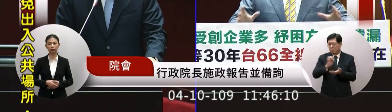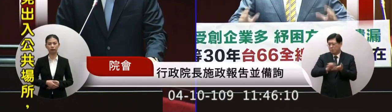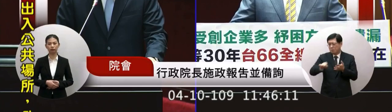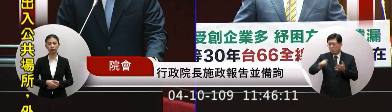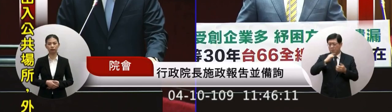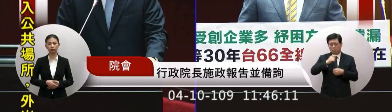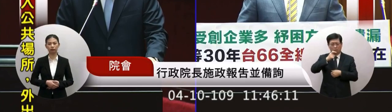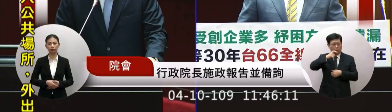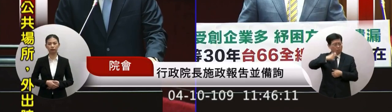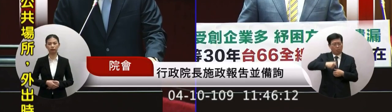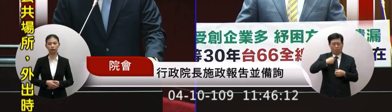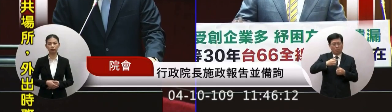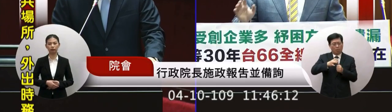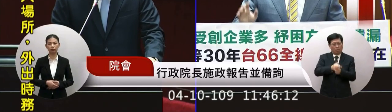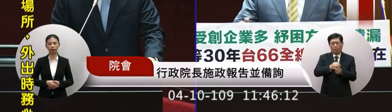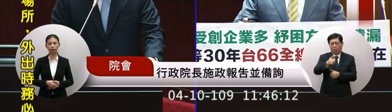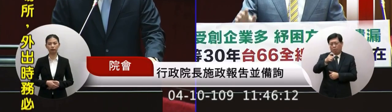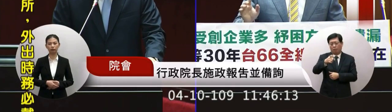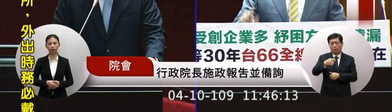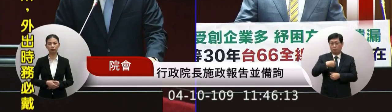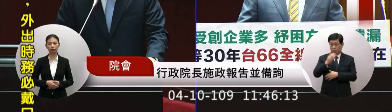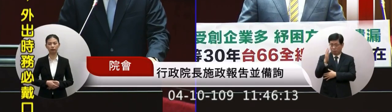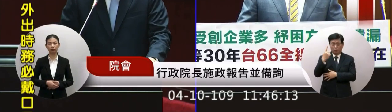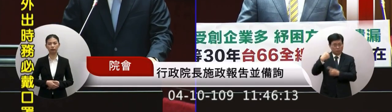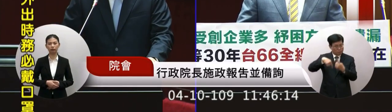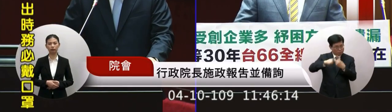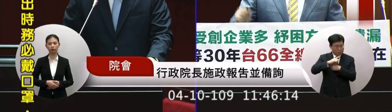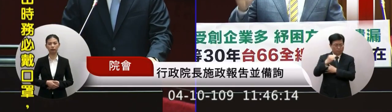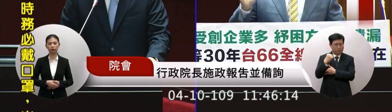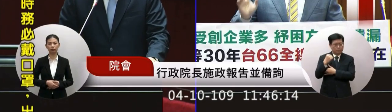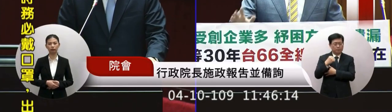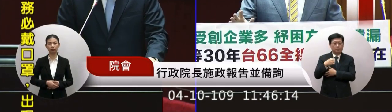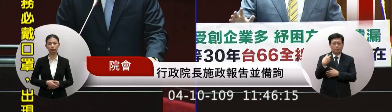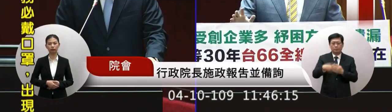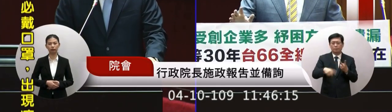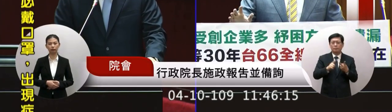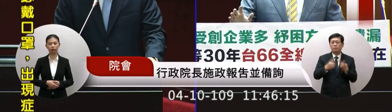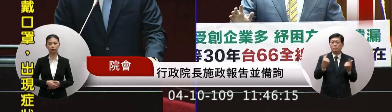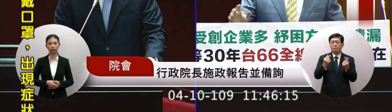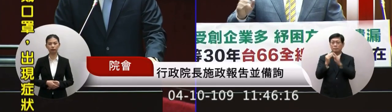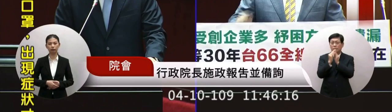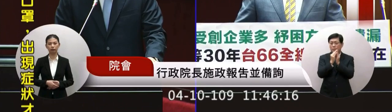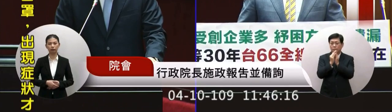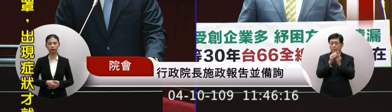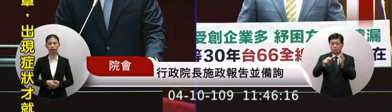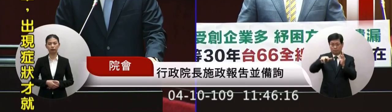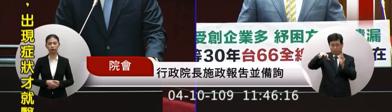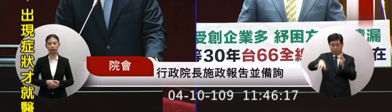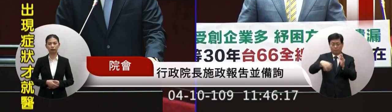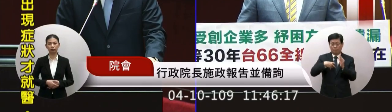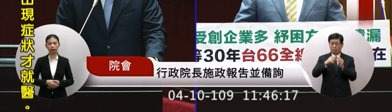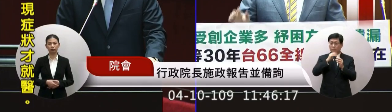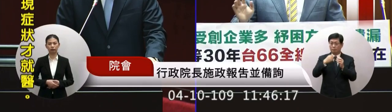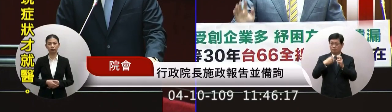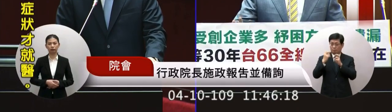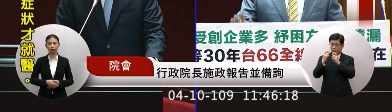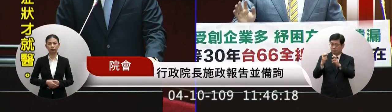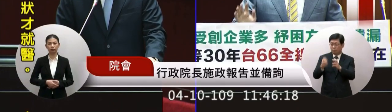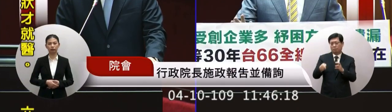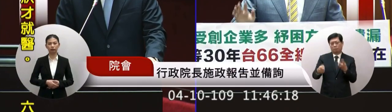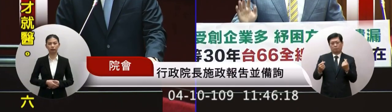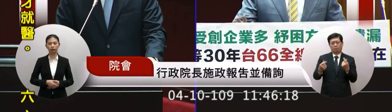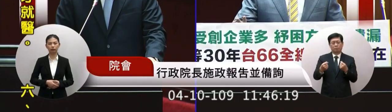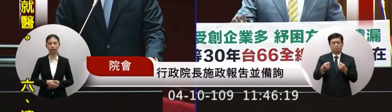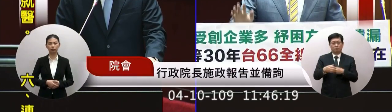种僵硬的法条的解释，我们政府的态度要更积极。还有像我们桃园的这个机场捷运，好，它也是